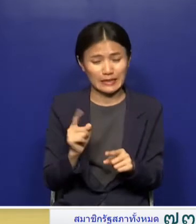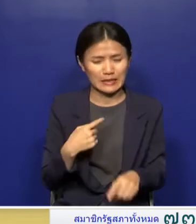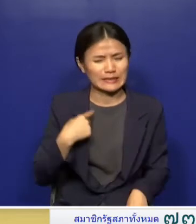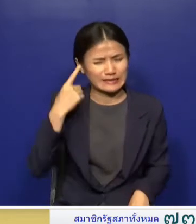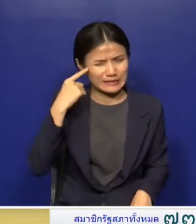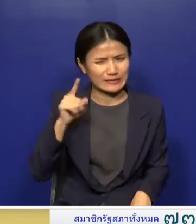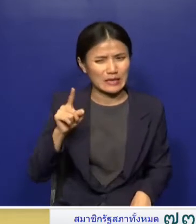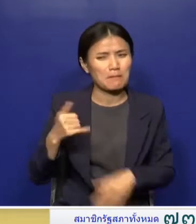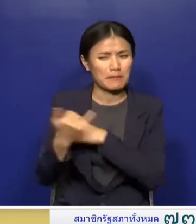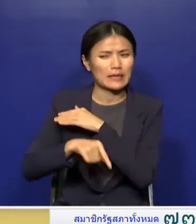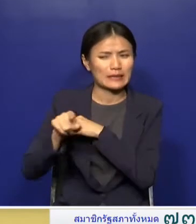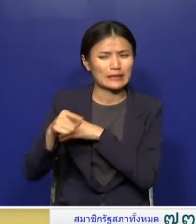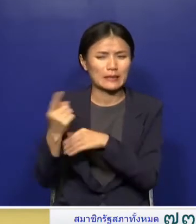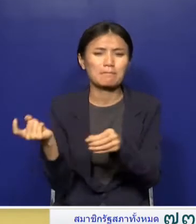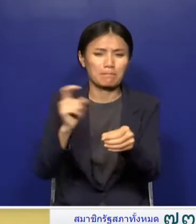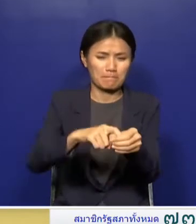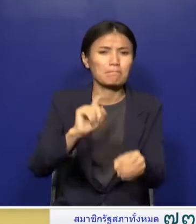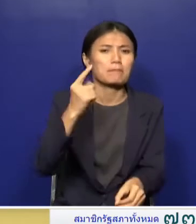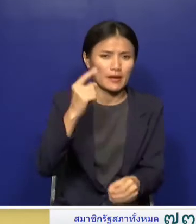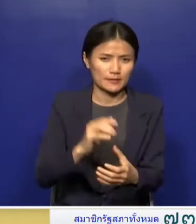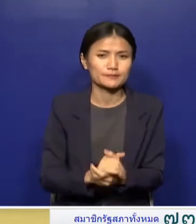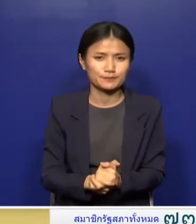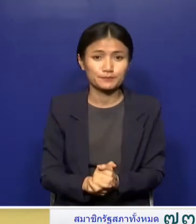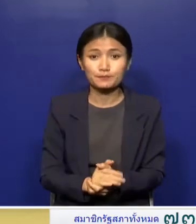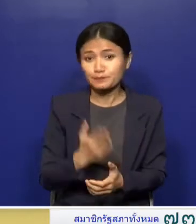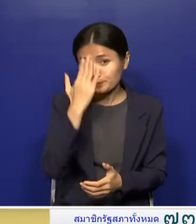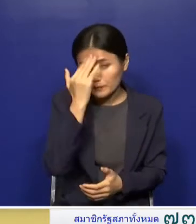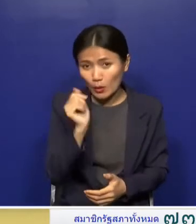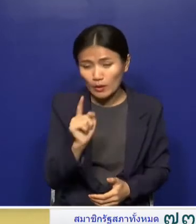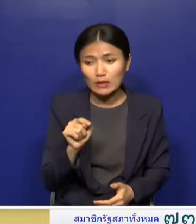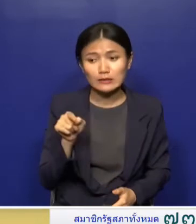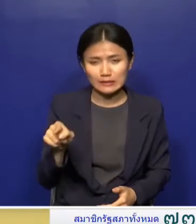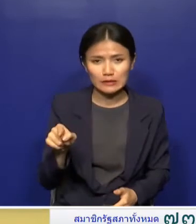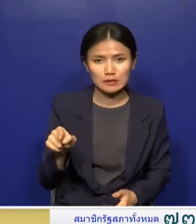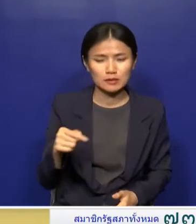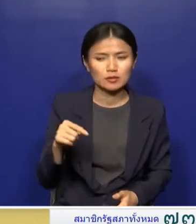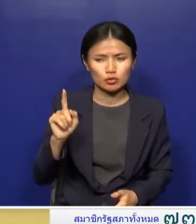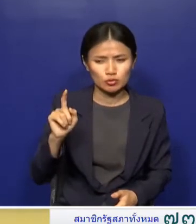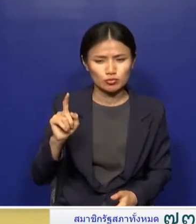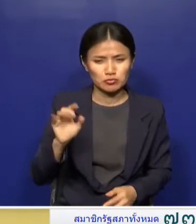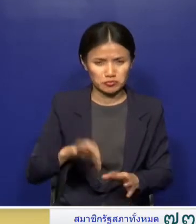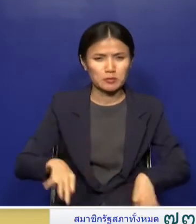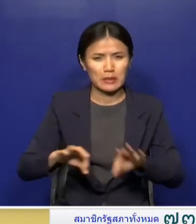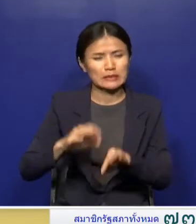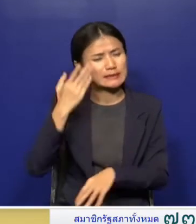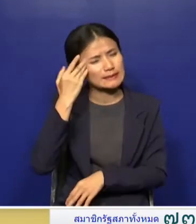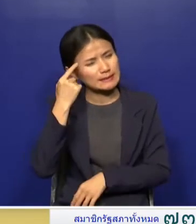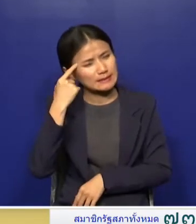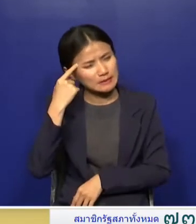ระเทศ นี้จะได้ ม การ เข้ามารวม นะครับเพาะวเขาก็แ่นอนต้คน diagnose- ทระโยชน์ เขาในเรื่องนี้